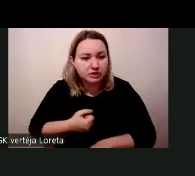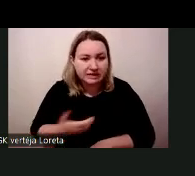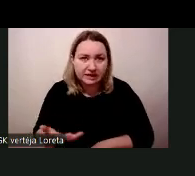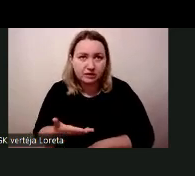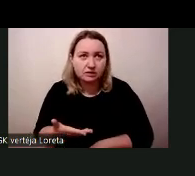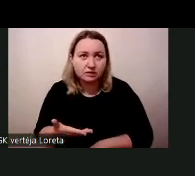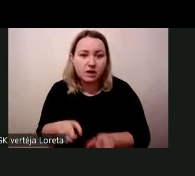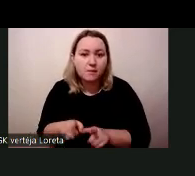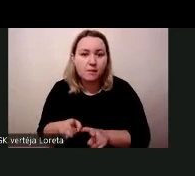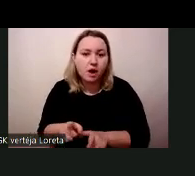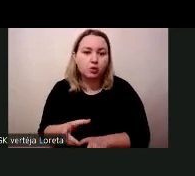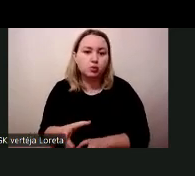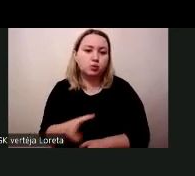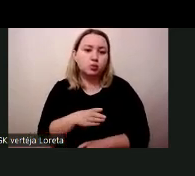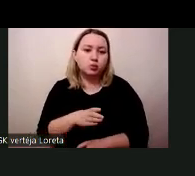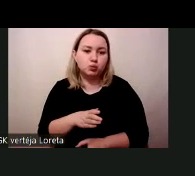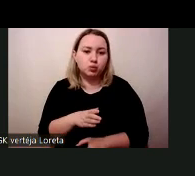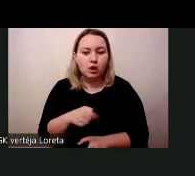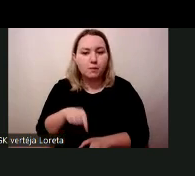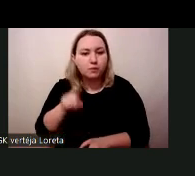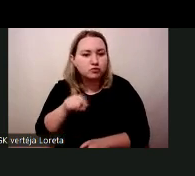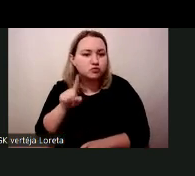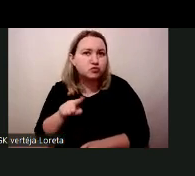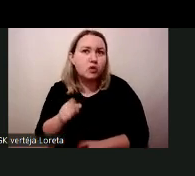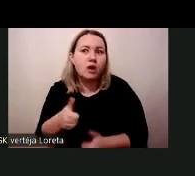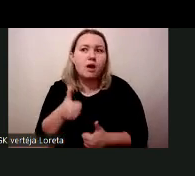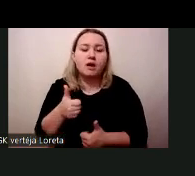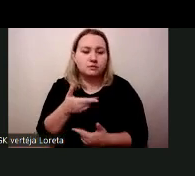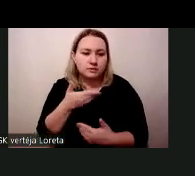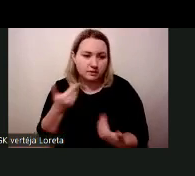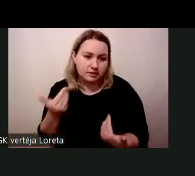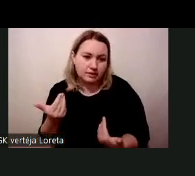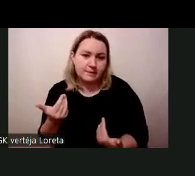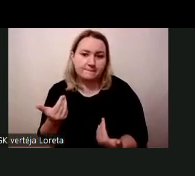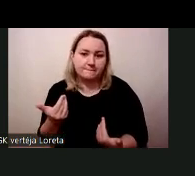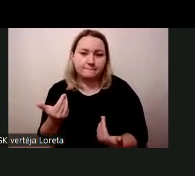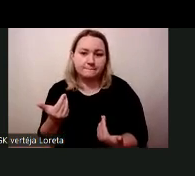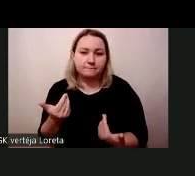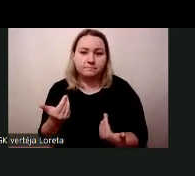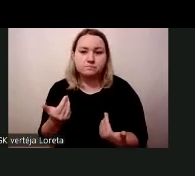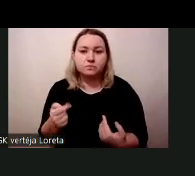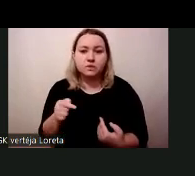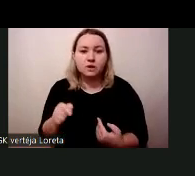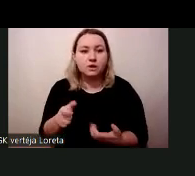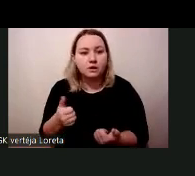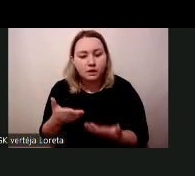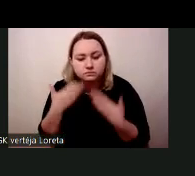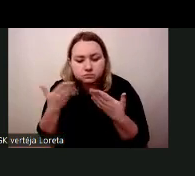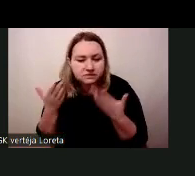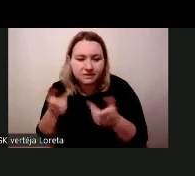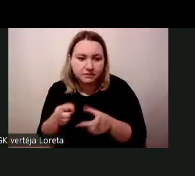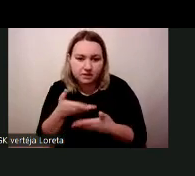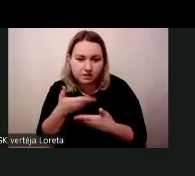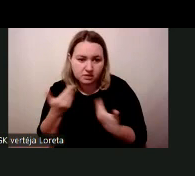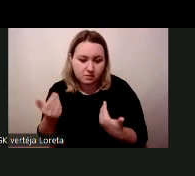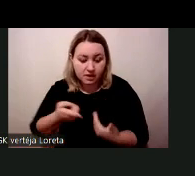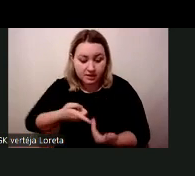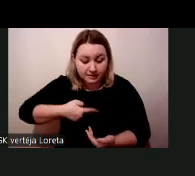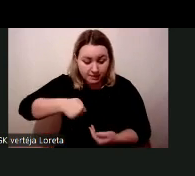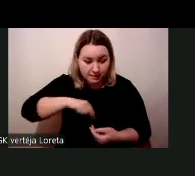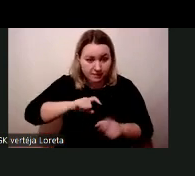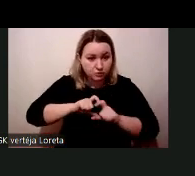neturėjo turtingų žinių ir nebuvo efektyvus kaip skaitantieji. Tai mes, kaip mokykla,